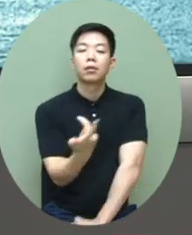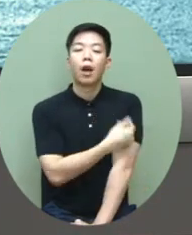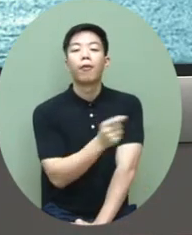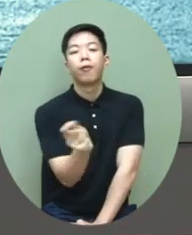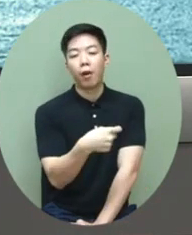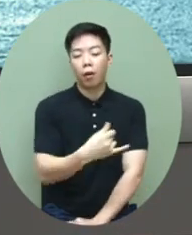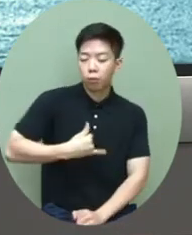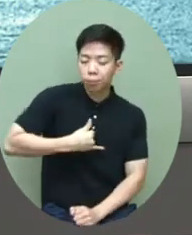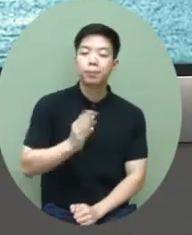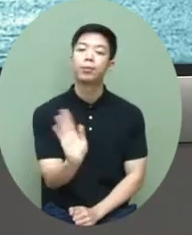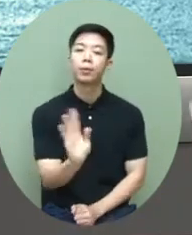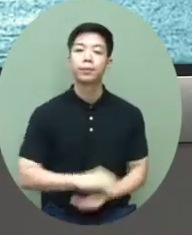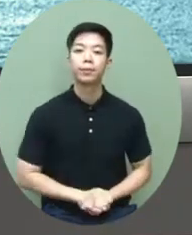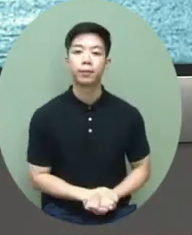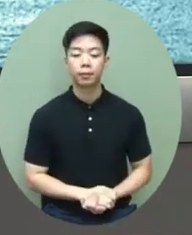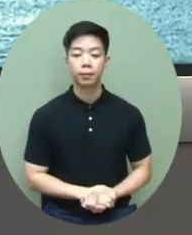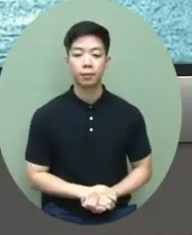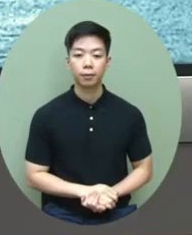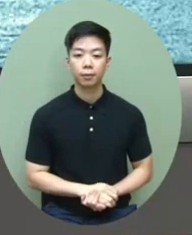盡快安排打針。